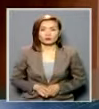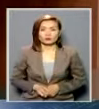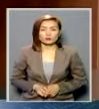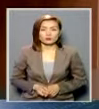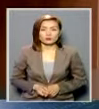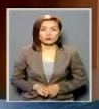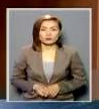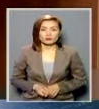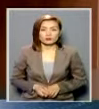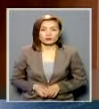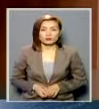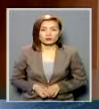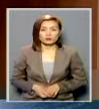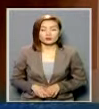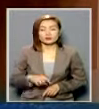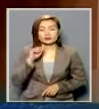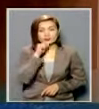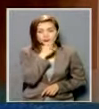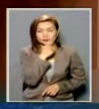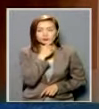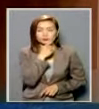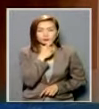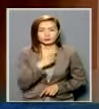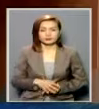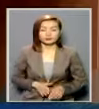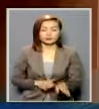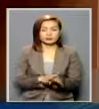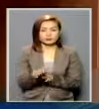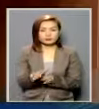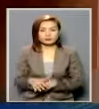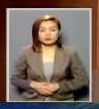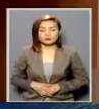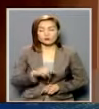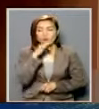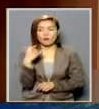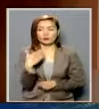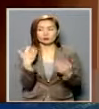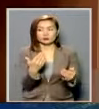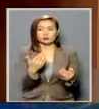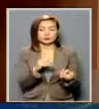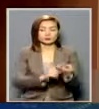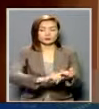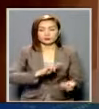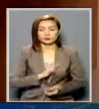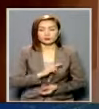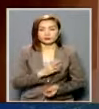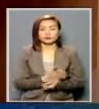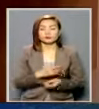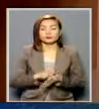бар. Біріншіден, біздің экономикамыз толықтай Ресейдің экономикасымен байланысты.